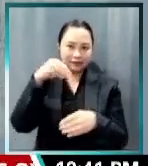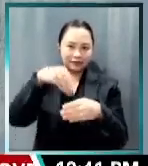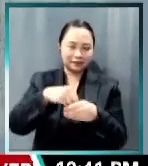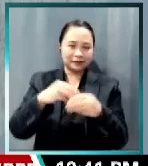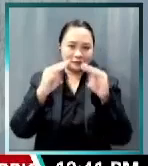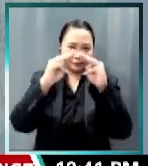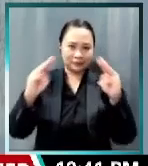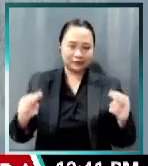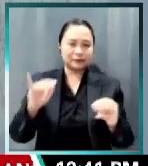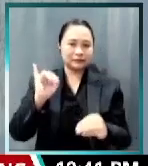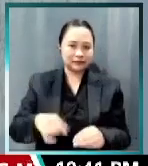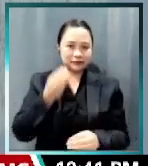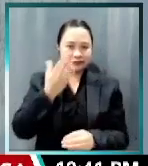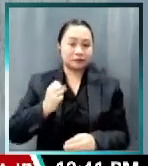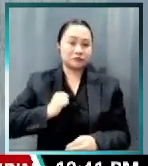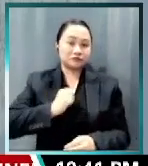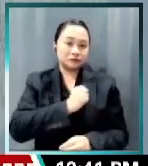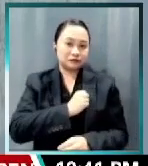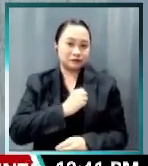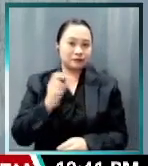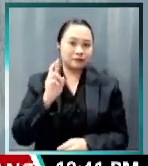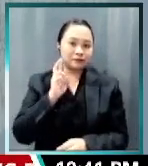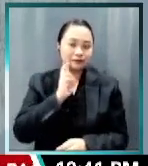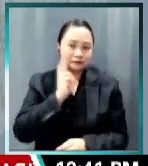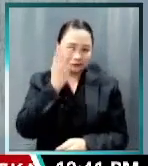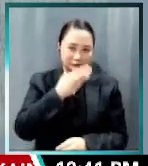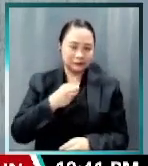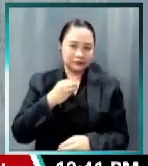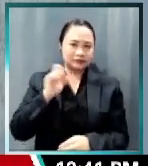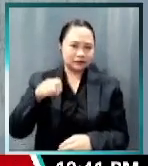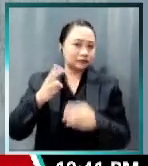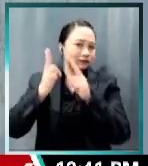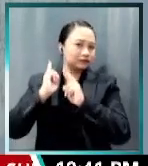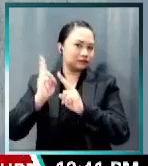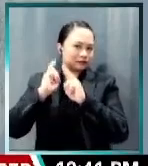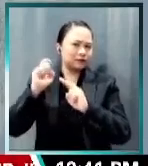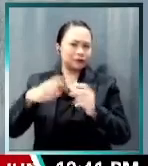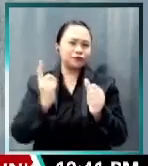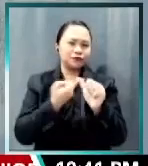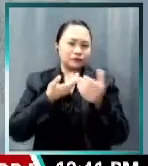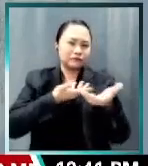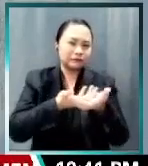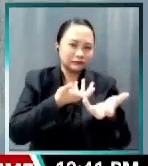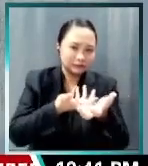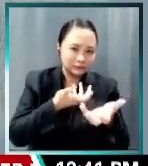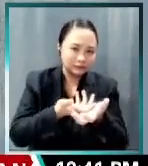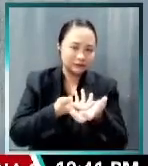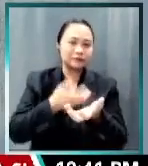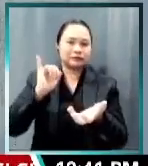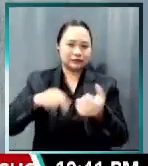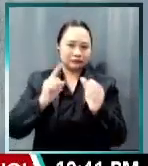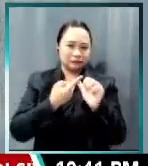Senadora Risa Ontiveros, kung ayon sa kasaysayan ng pelikula, dapat kinonsulta ang mga taong lumahok sa isa sa mga pangyayari sa